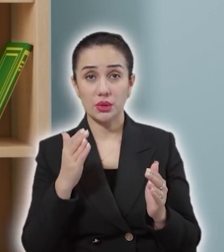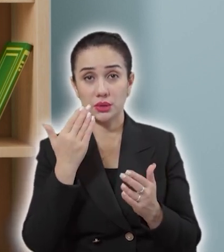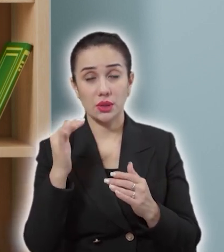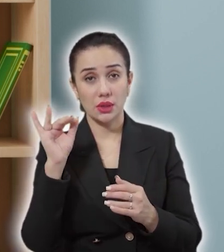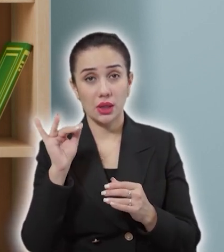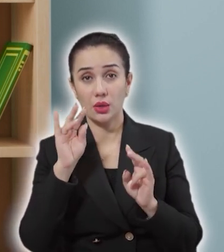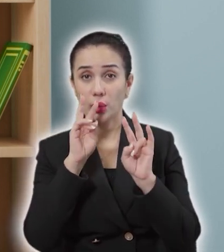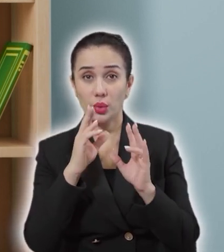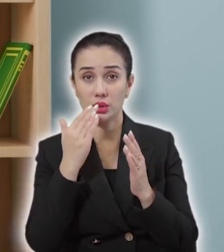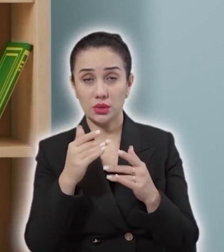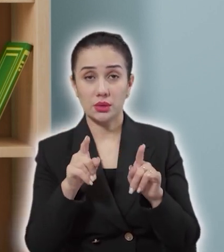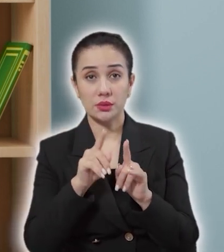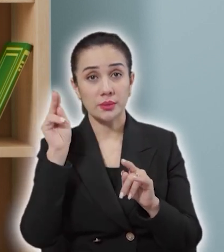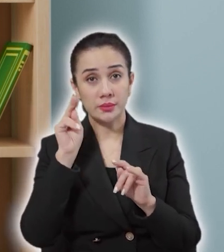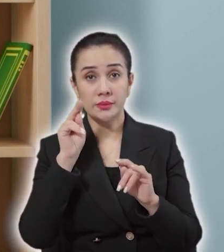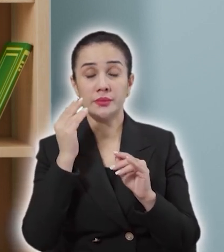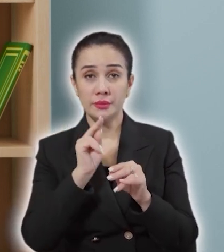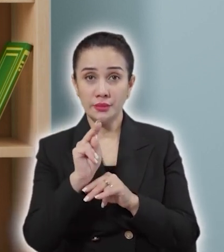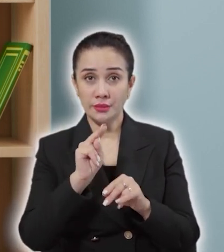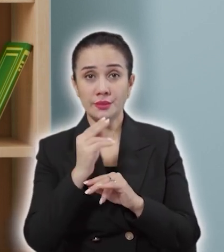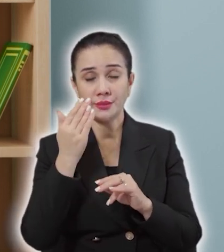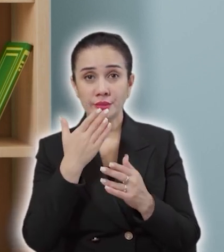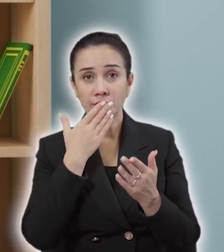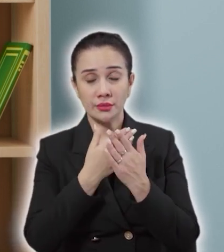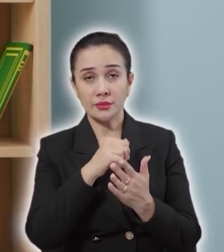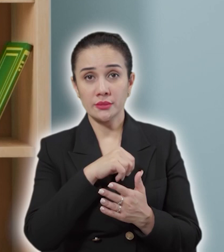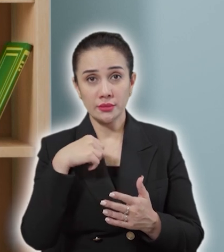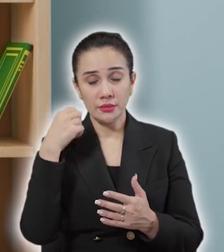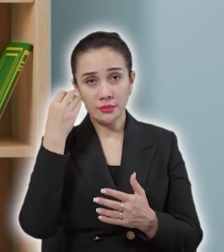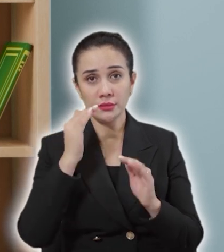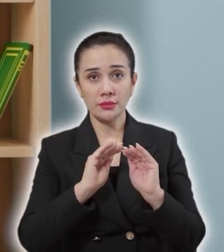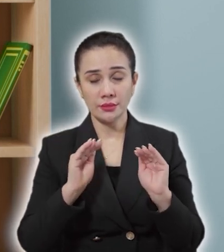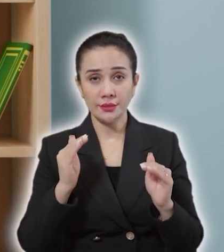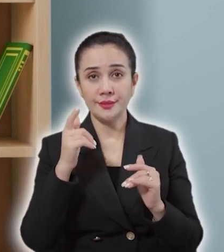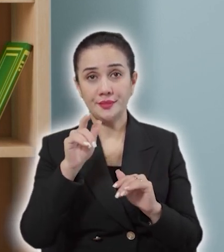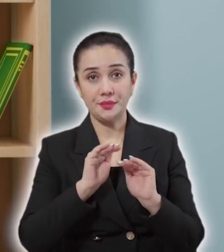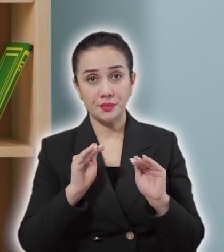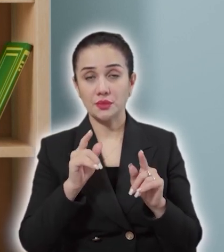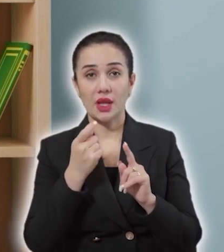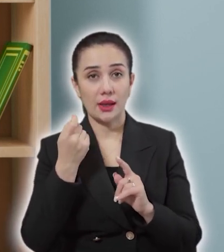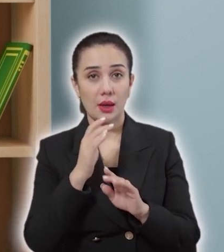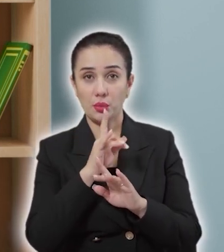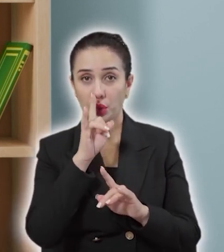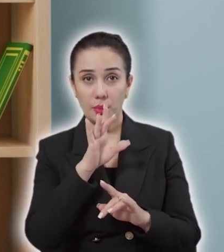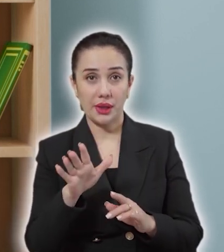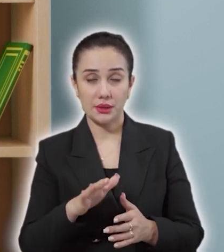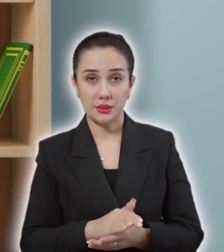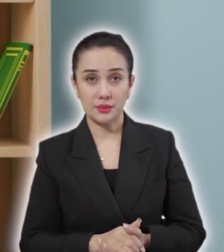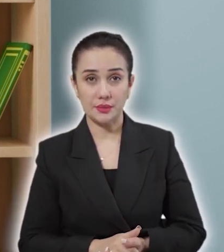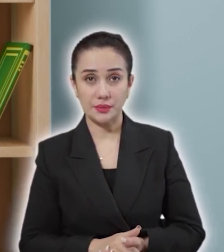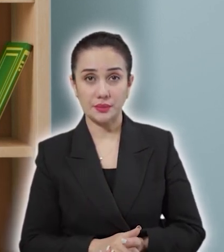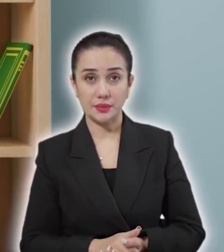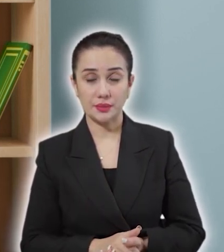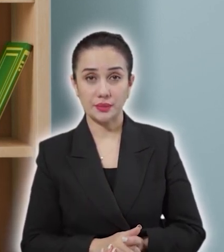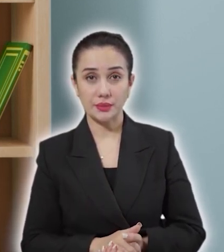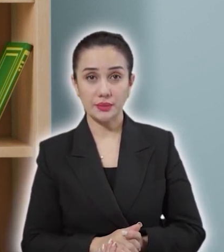tanishtiring. Bolalaringizga tarixni ko'rsating. Uni o'rgating. O'zligini bilgan millat farzandi kam bo'lmaydi.